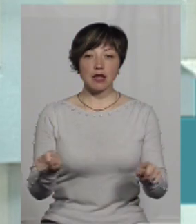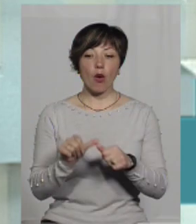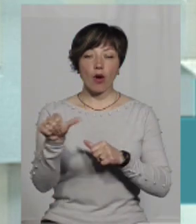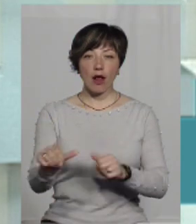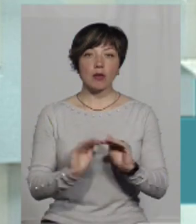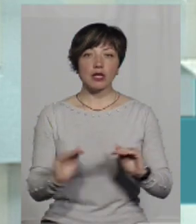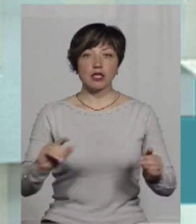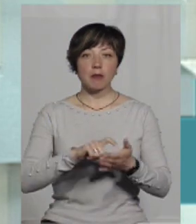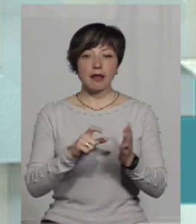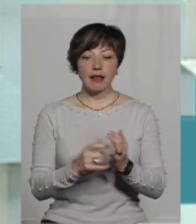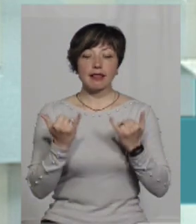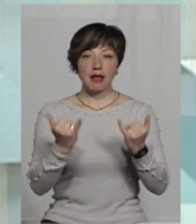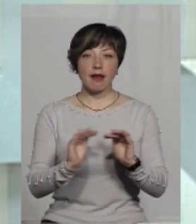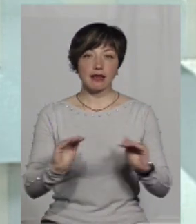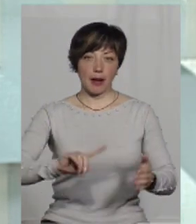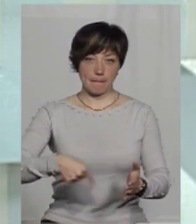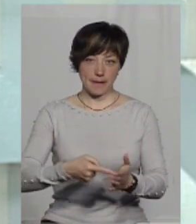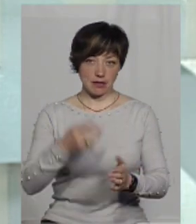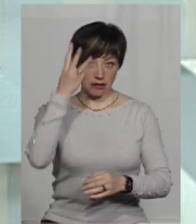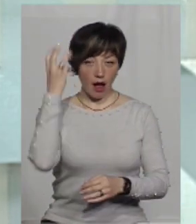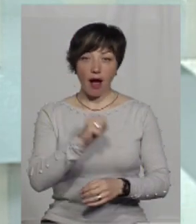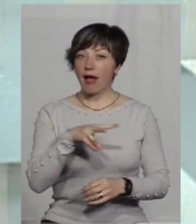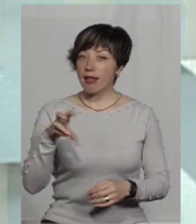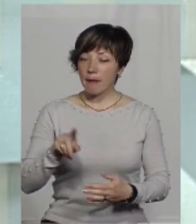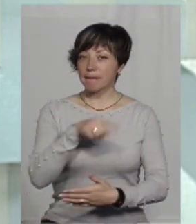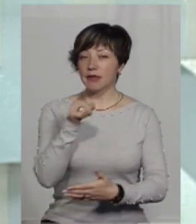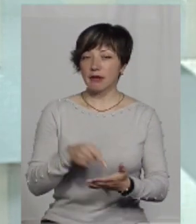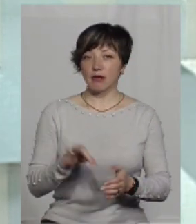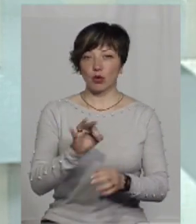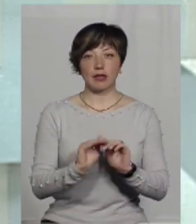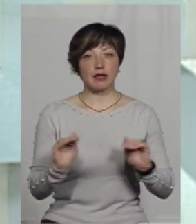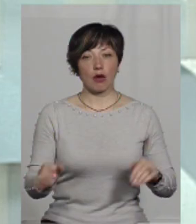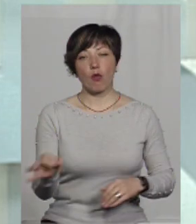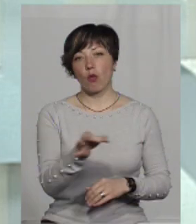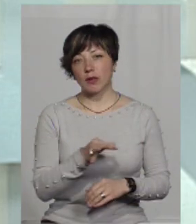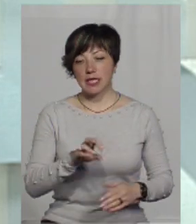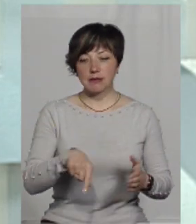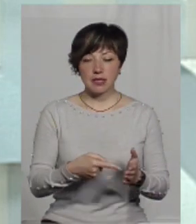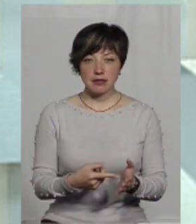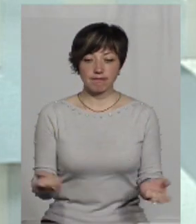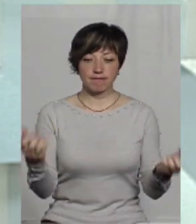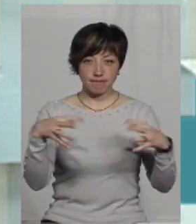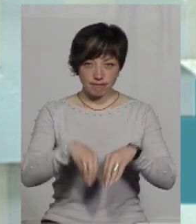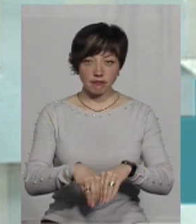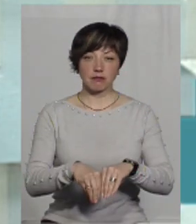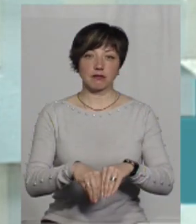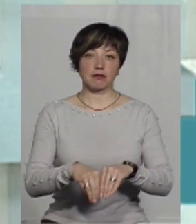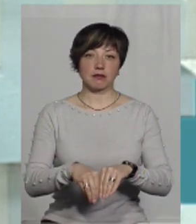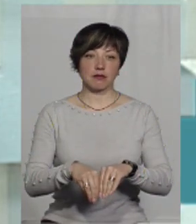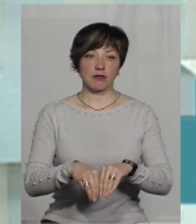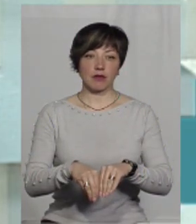дитячий кабінет для дітей міста. Але стоїть питання про те, щоб дітей області і міста зібрати дійсно